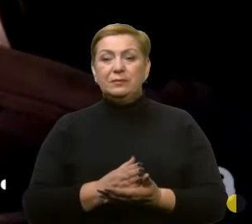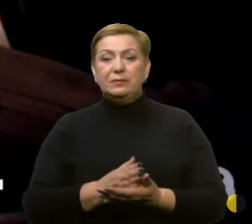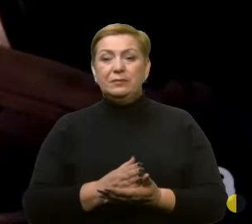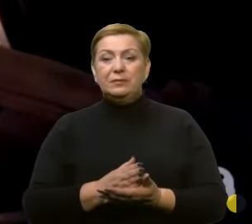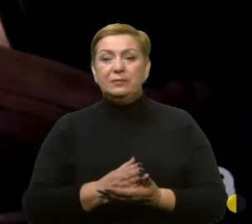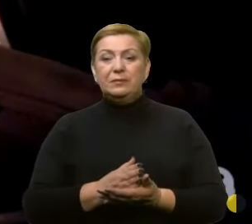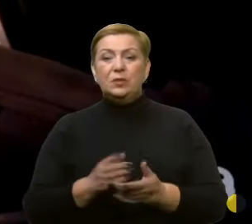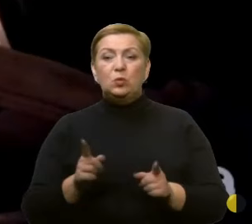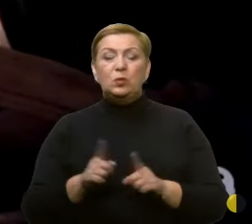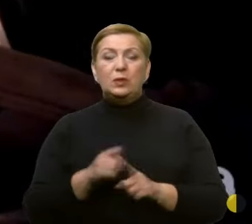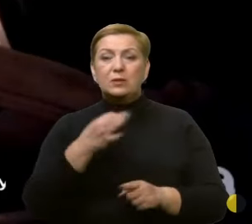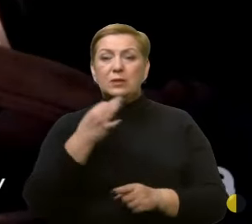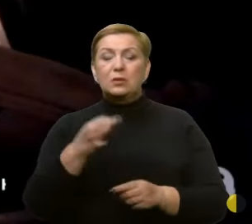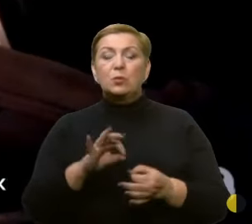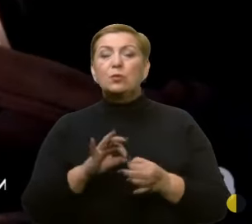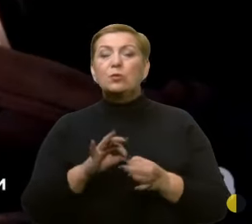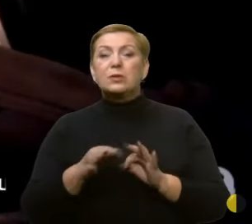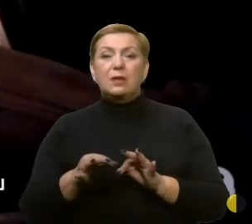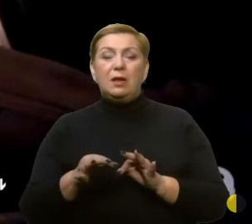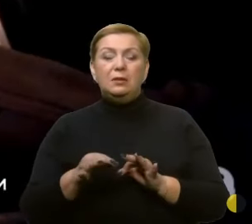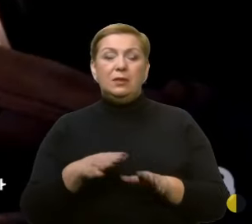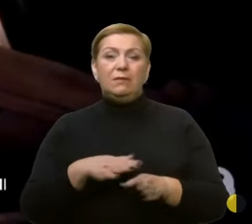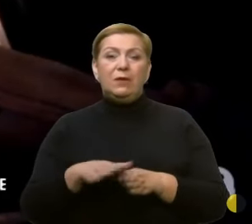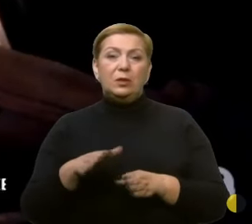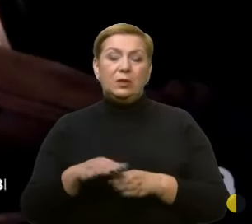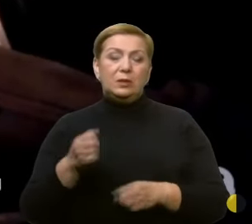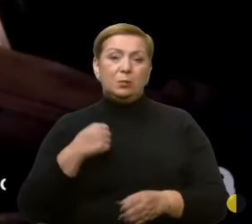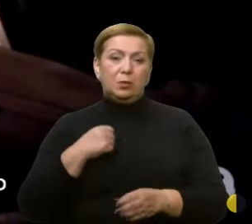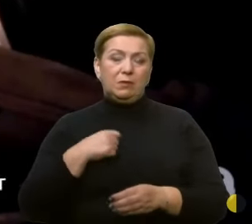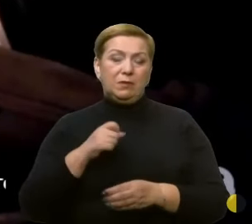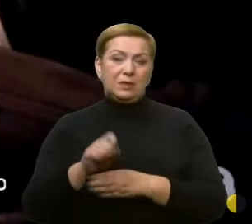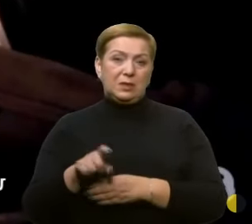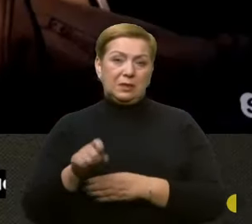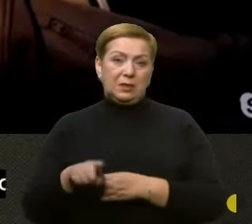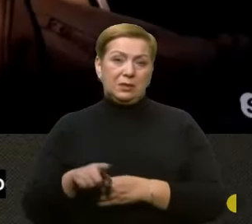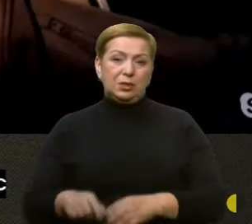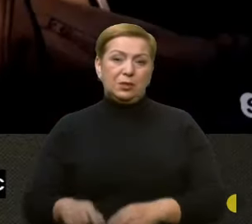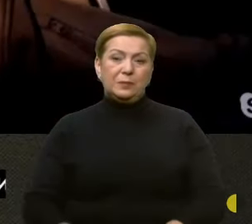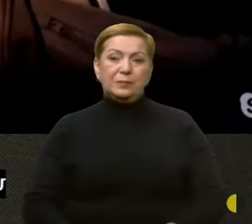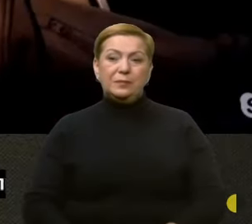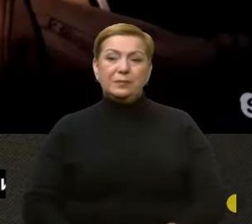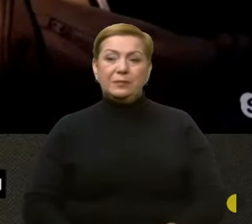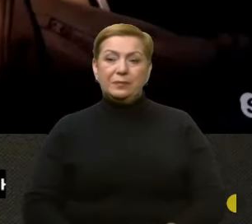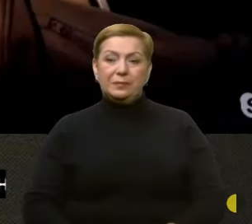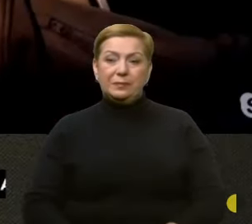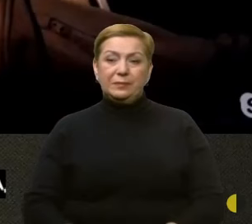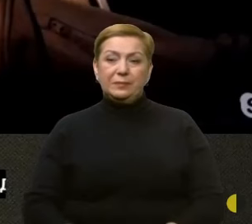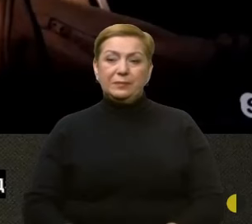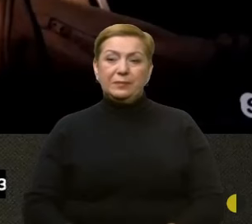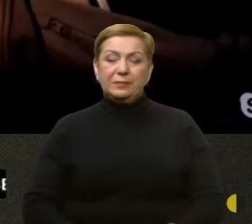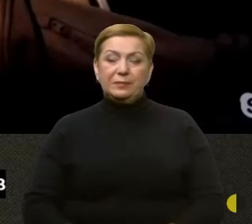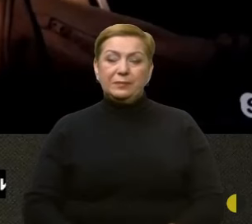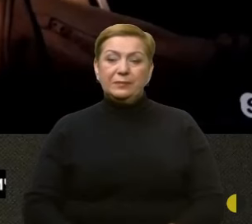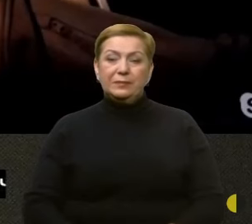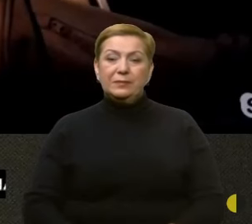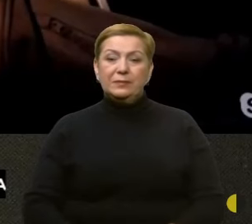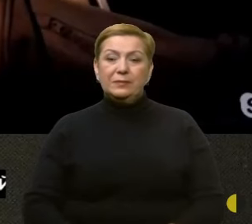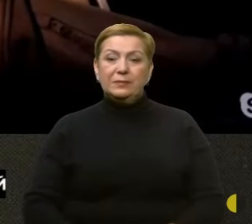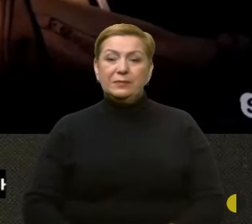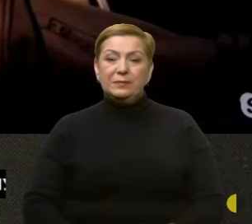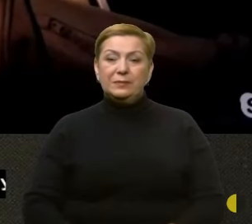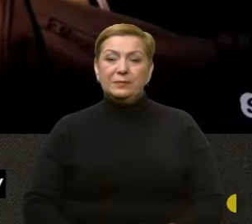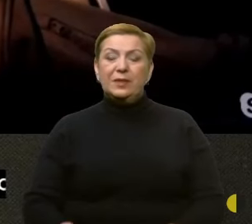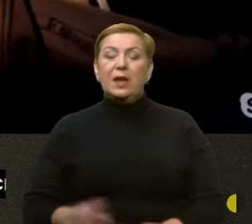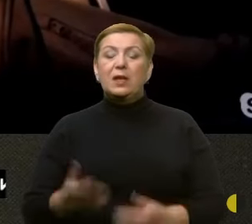так сказати, ускладнює виконання бойових задач. Пане Леоніде, що стосовно техніки, завершуйте.